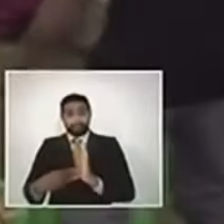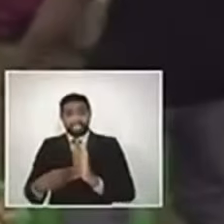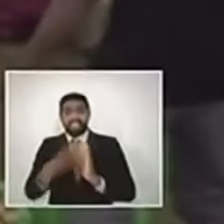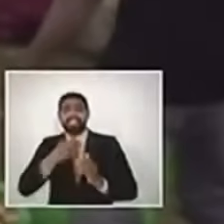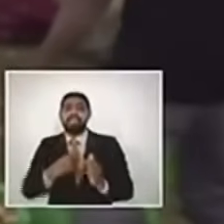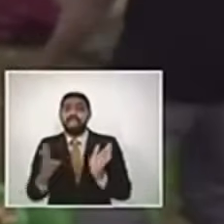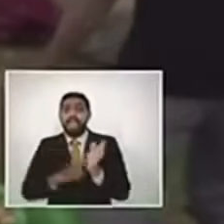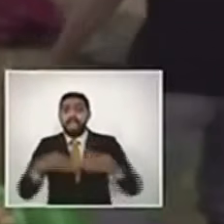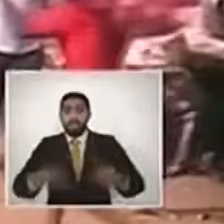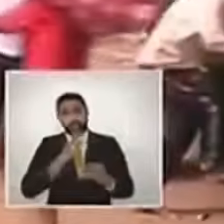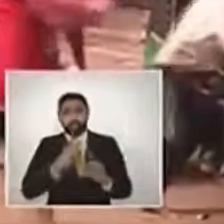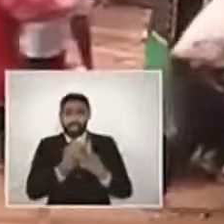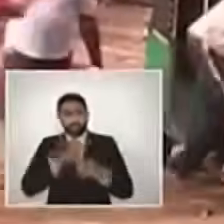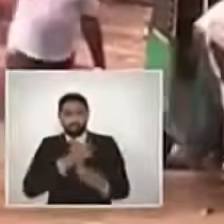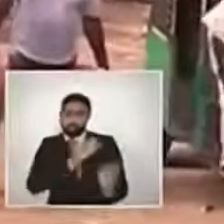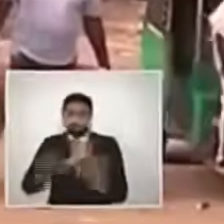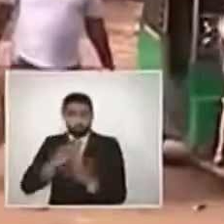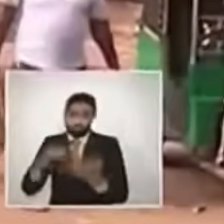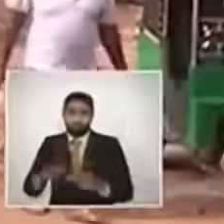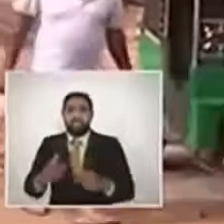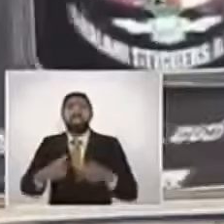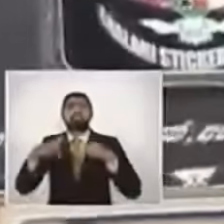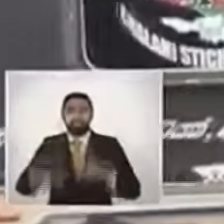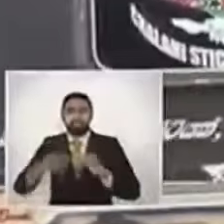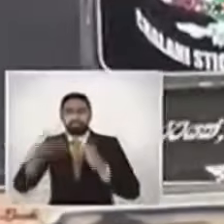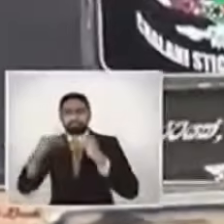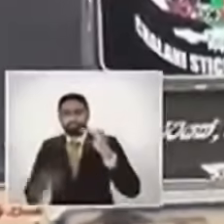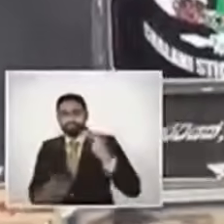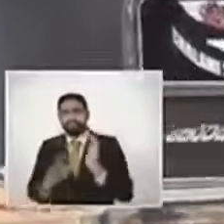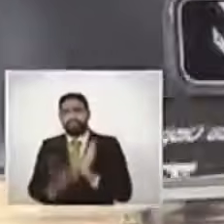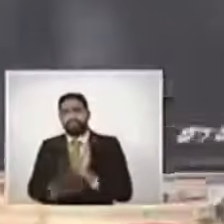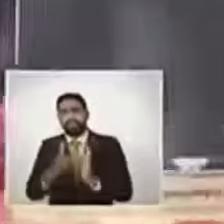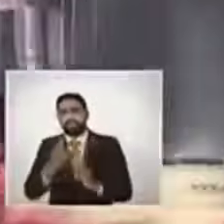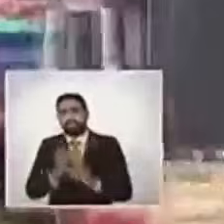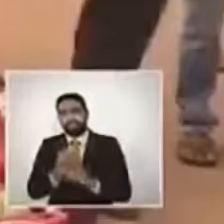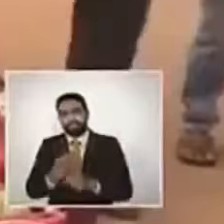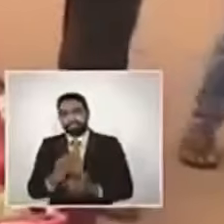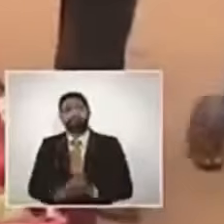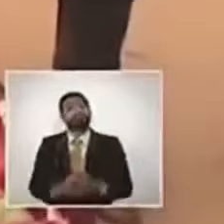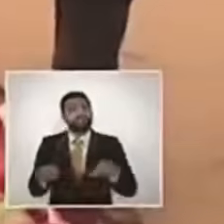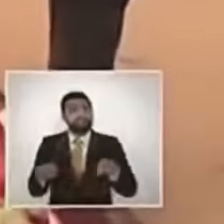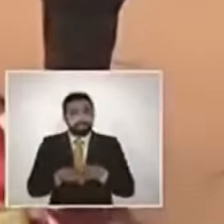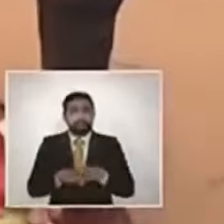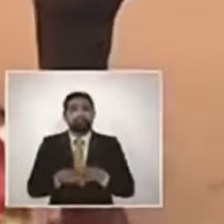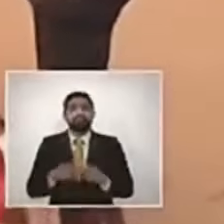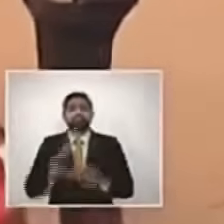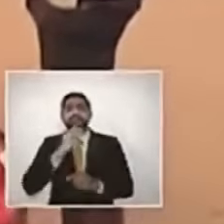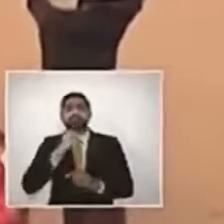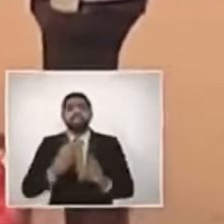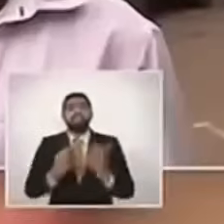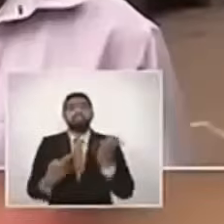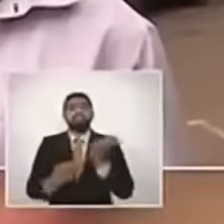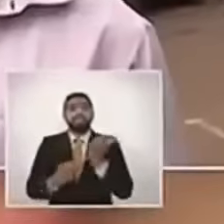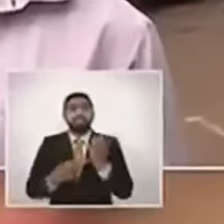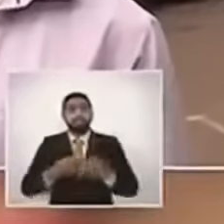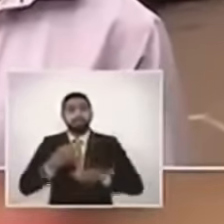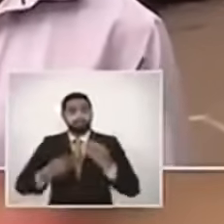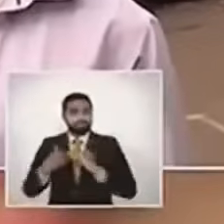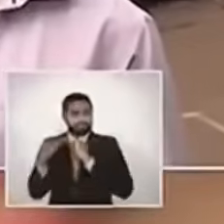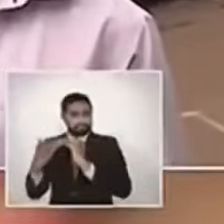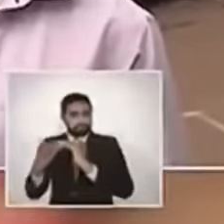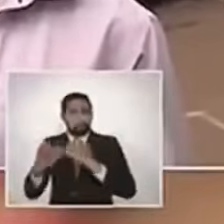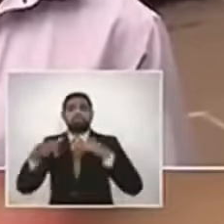to 100,000. The supply of vegetables to the Tamuttegama Mahavali Economic Centre has been hampered as well. මේ